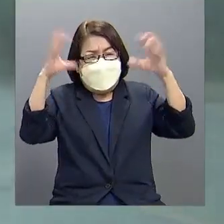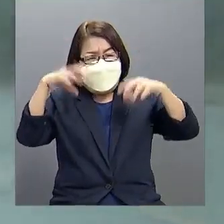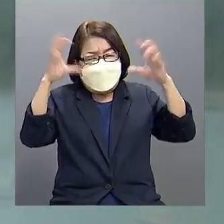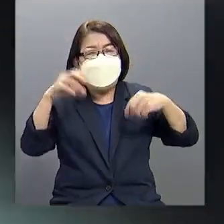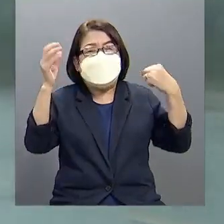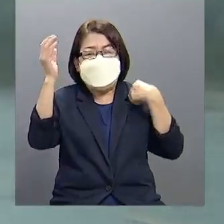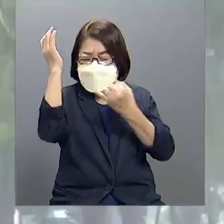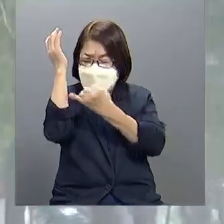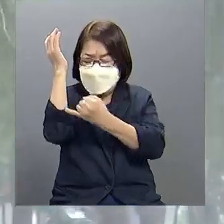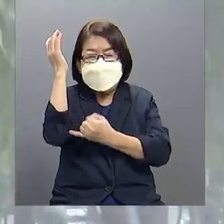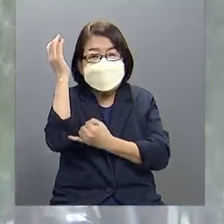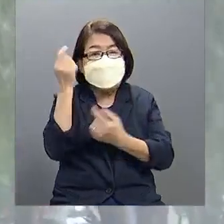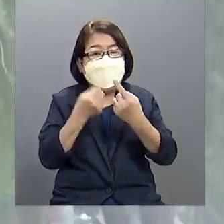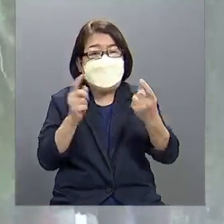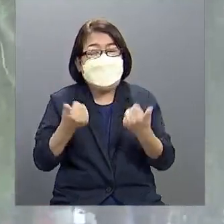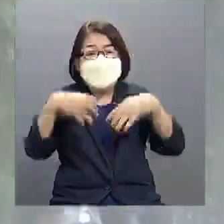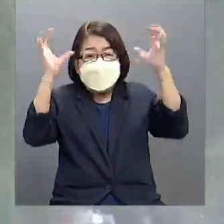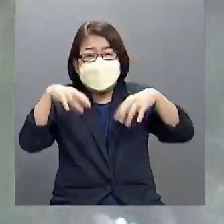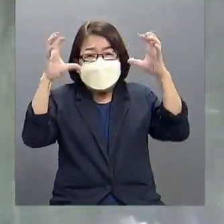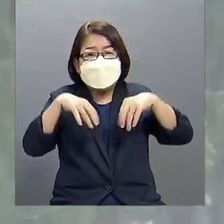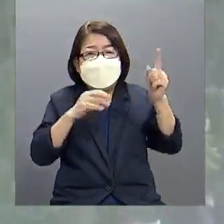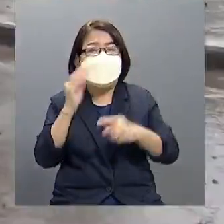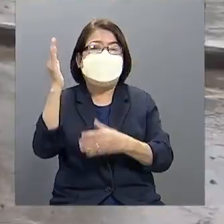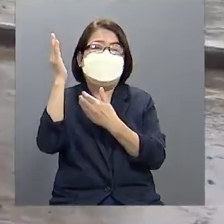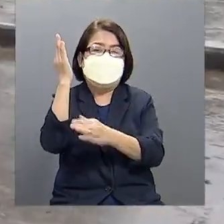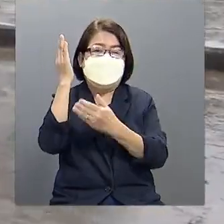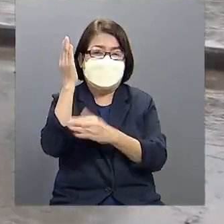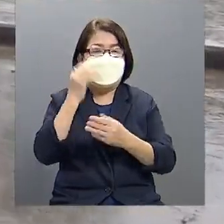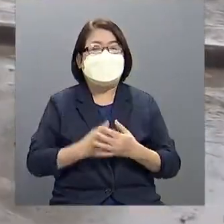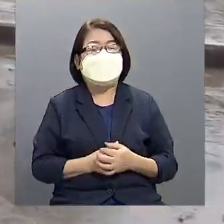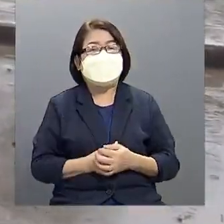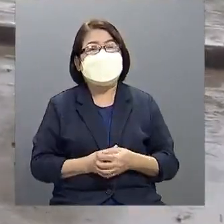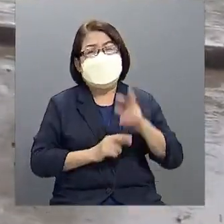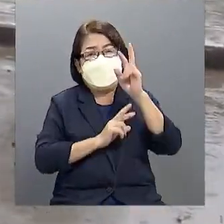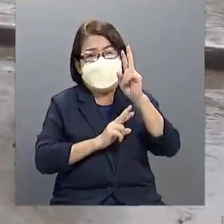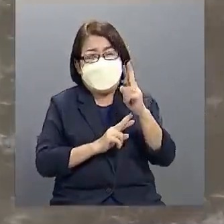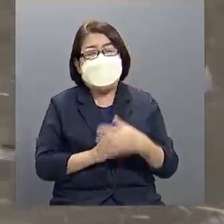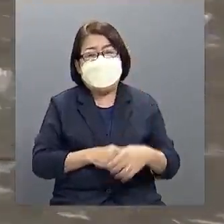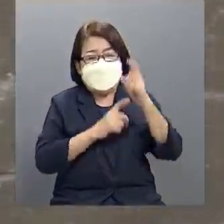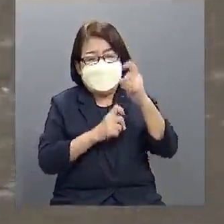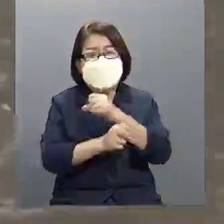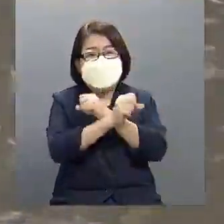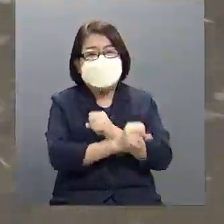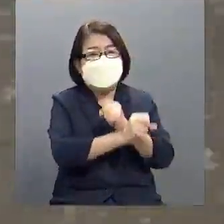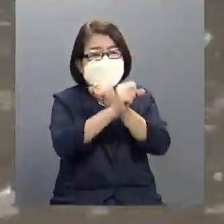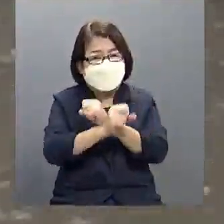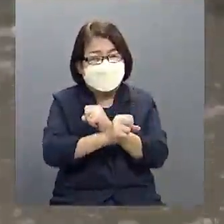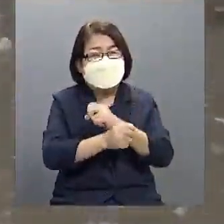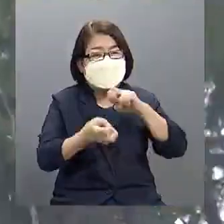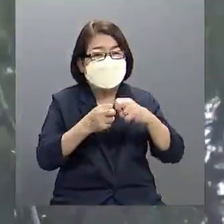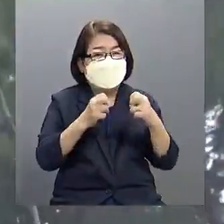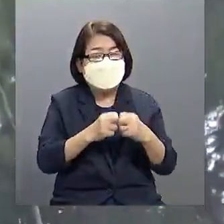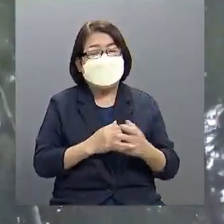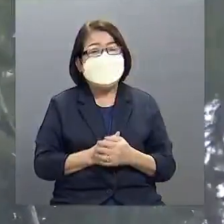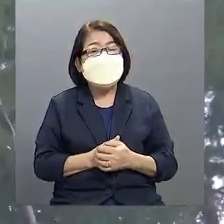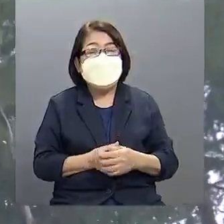ระยะนี้ฝนที่ตกหนกส่มากจะอยู่ทางด้านฝั่งตะวนตกของภาคจึงควระหวอตรายและปองกันคามเสยหายที่อาจจะเกิดขึ้นในพืนที่ซึมฝนตก